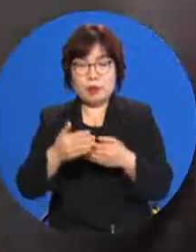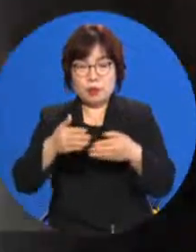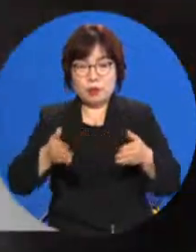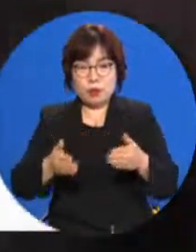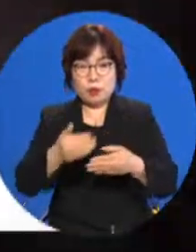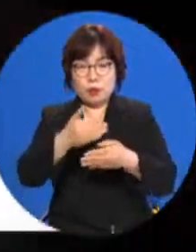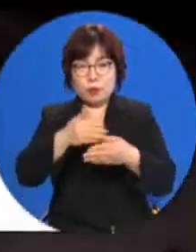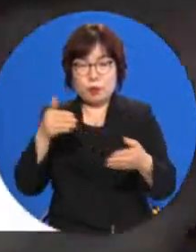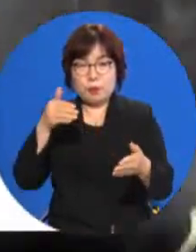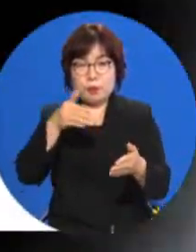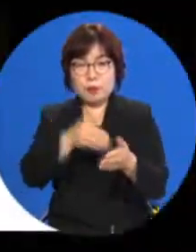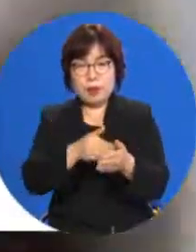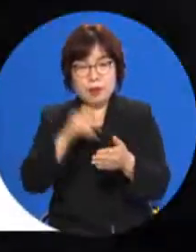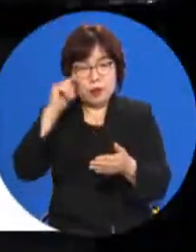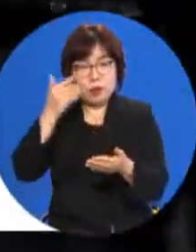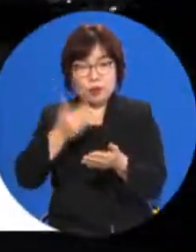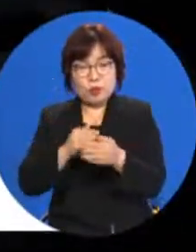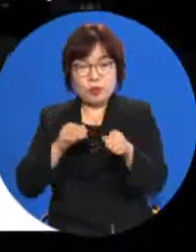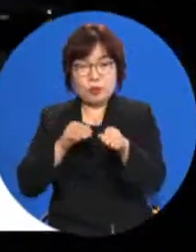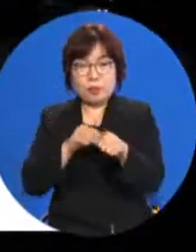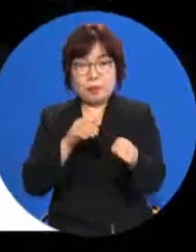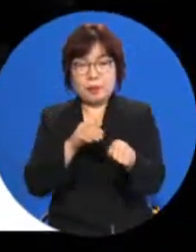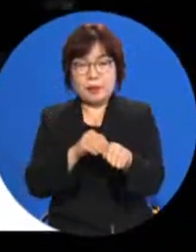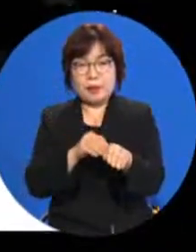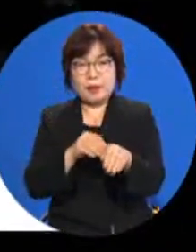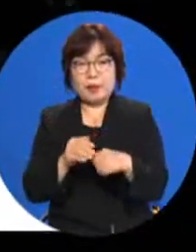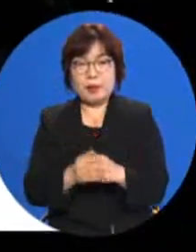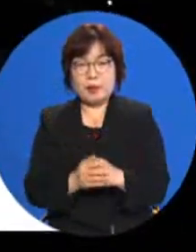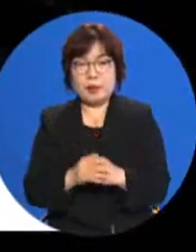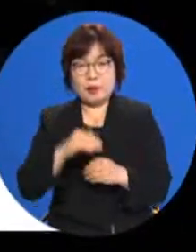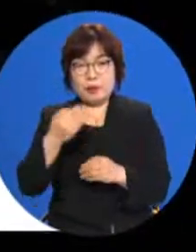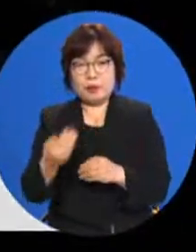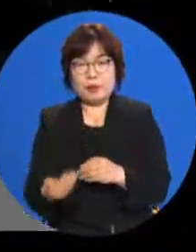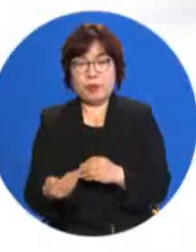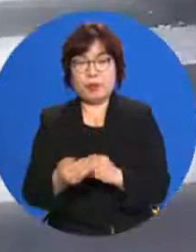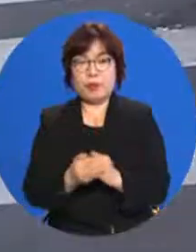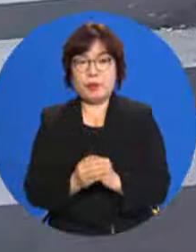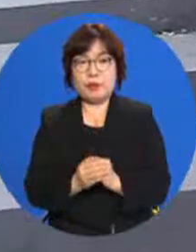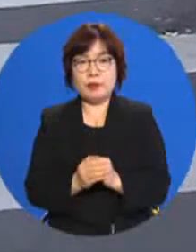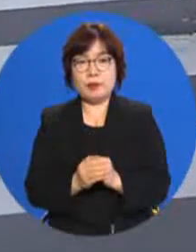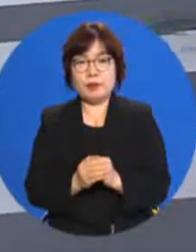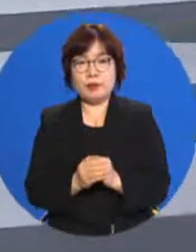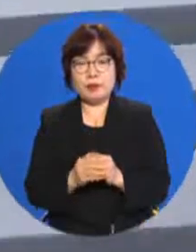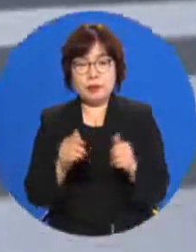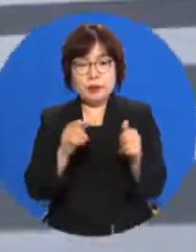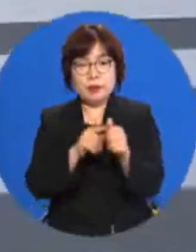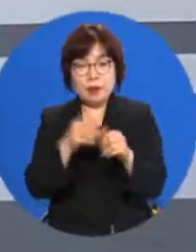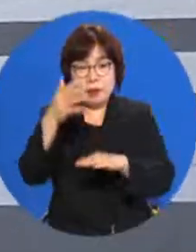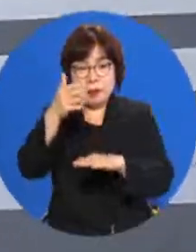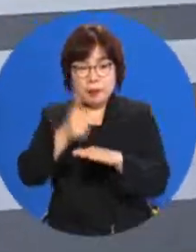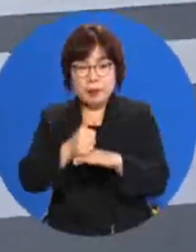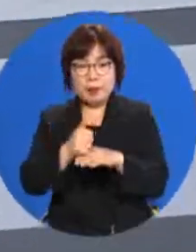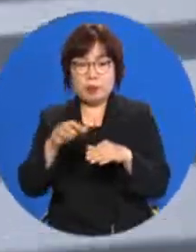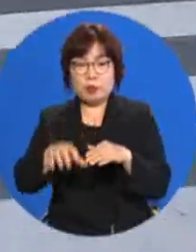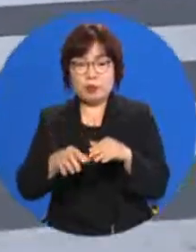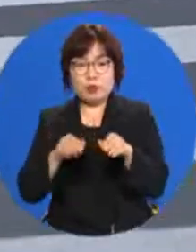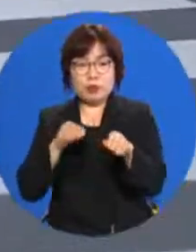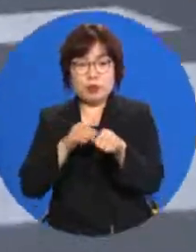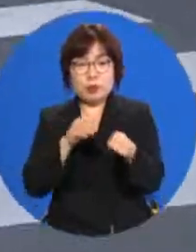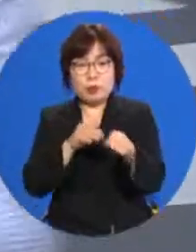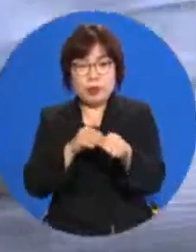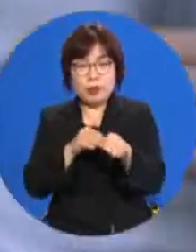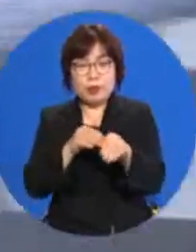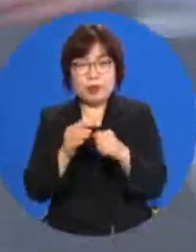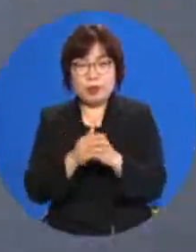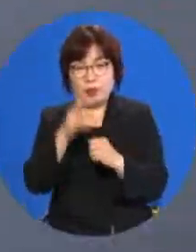4회 들이받고 그 충격으로 앞차와 크게 충돌한 뒤 뒤집어 졌습니다 김치는 마지막으로 이곳에서 차량 2대를